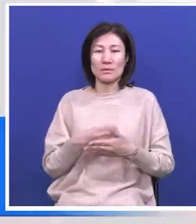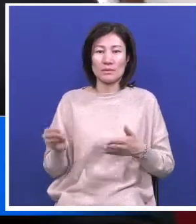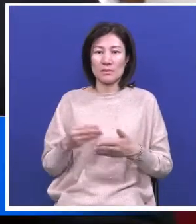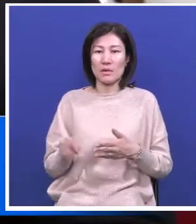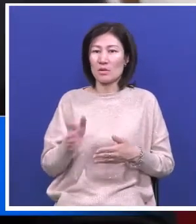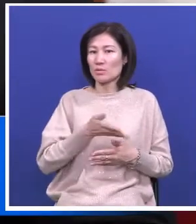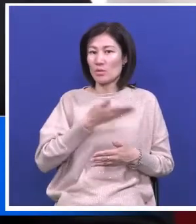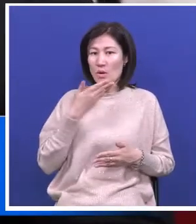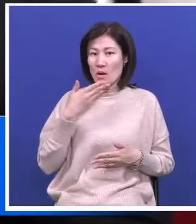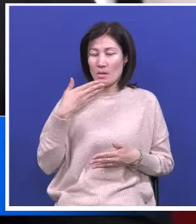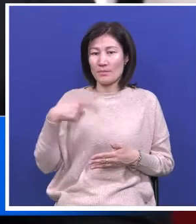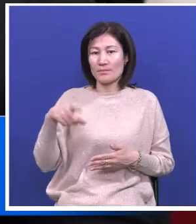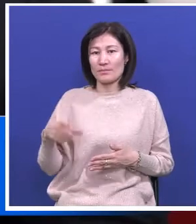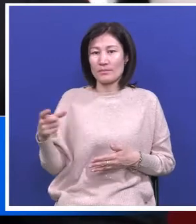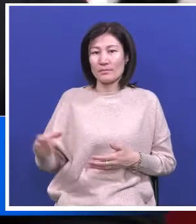төленбейді. Әр